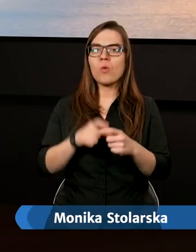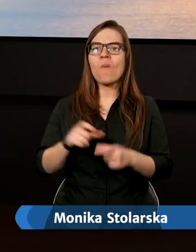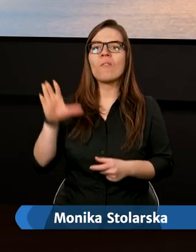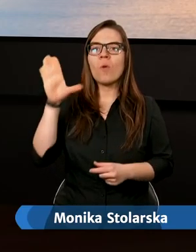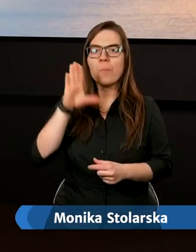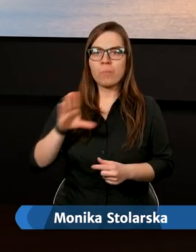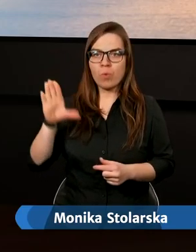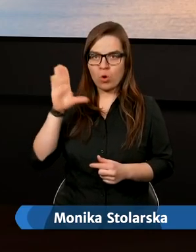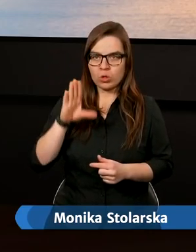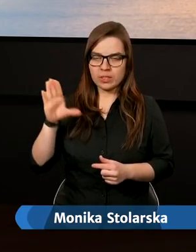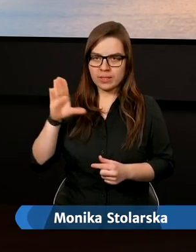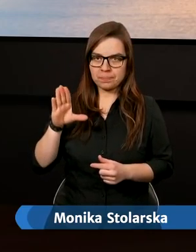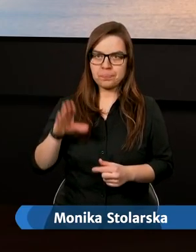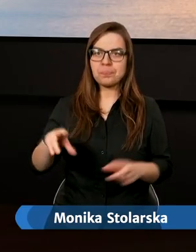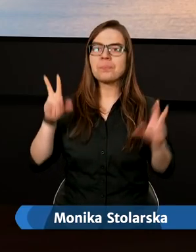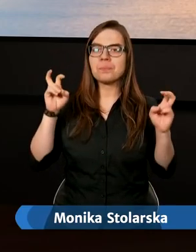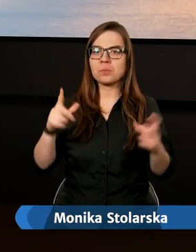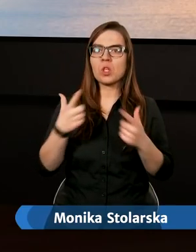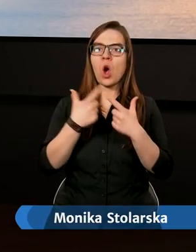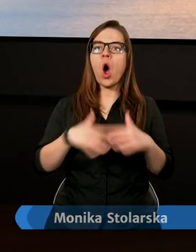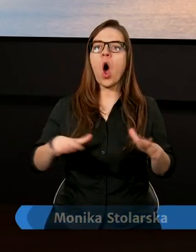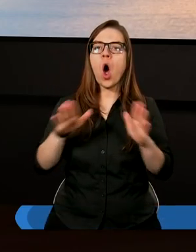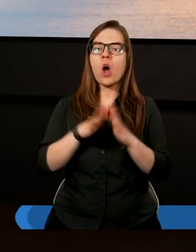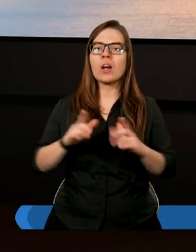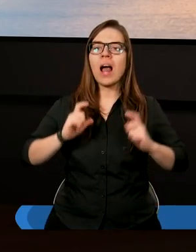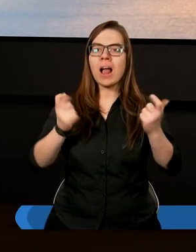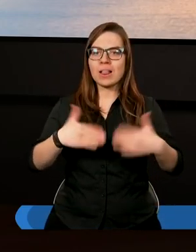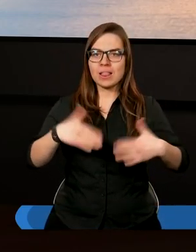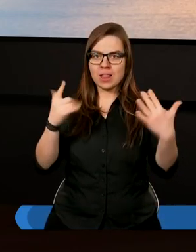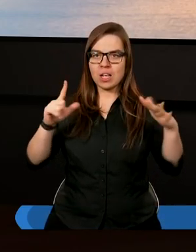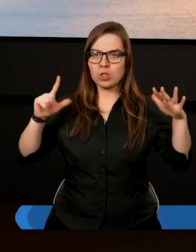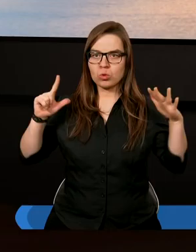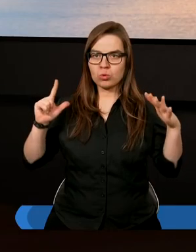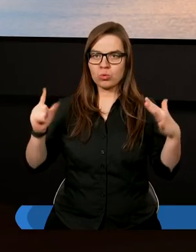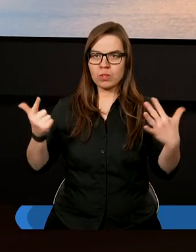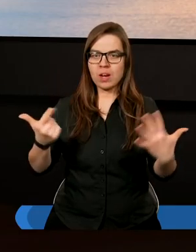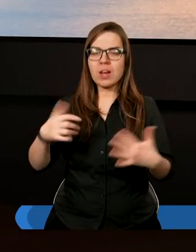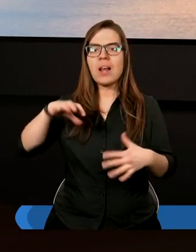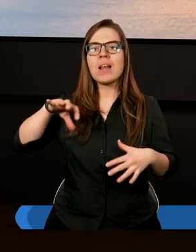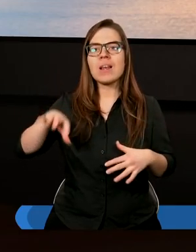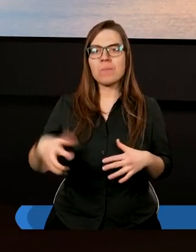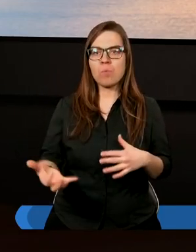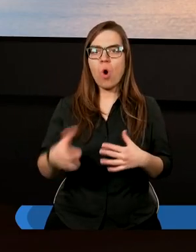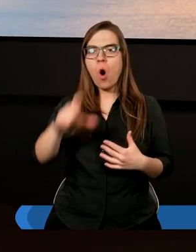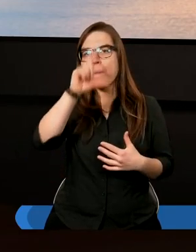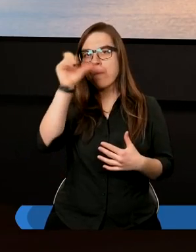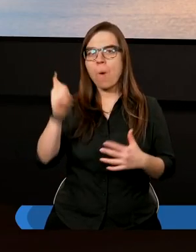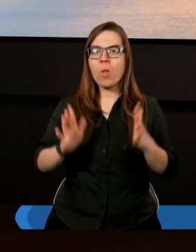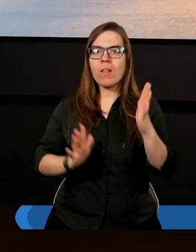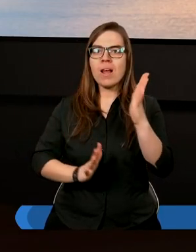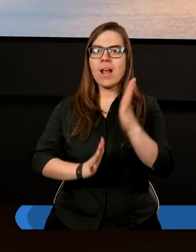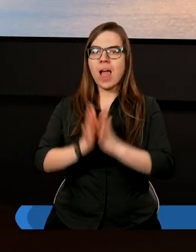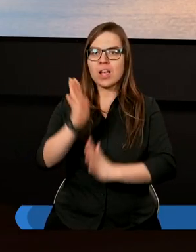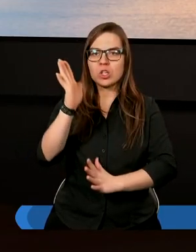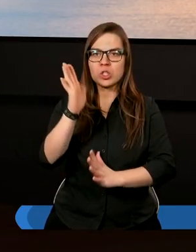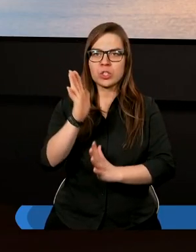Bożego w Kościele Adwentystów Dnia Siódmego w Zborze w Podkowie